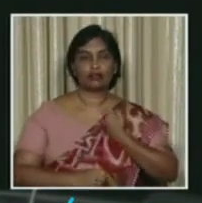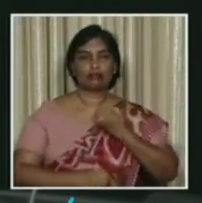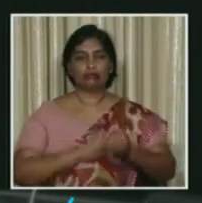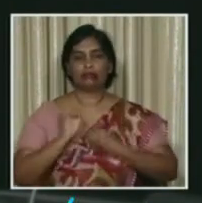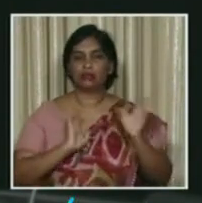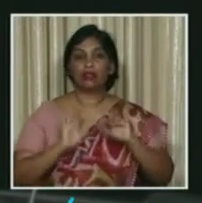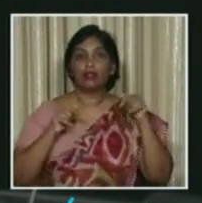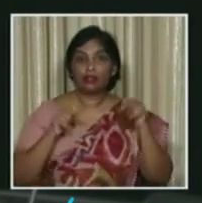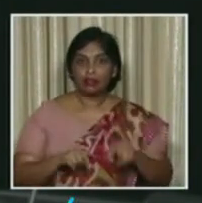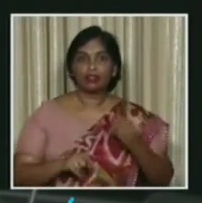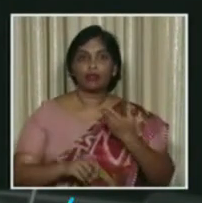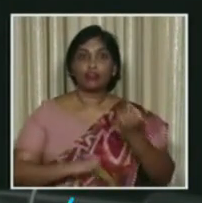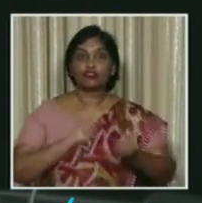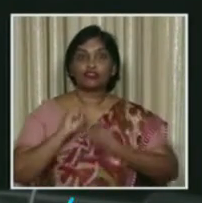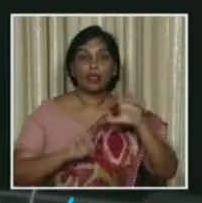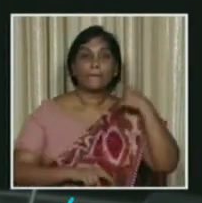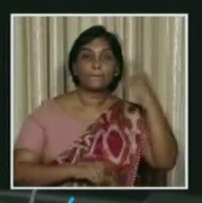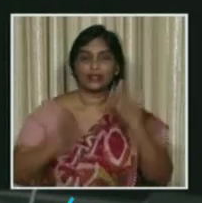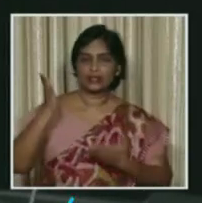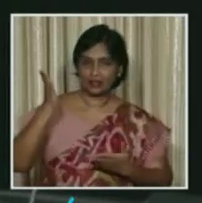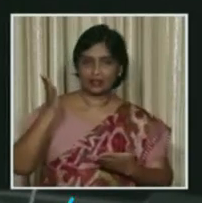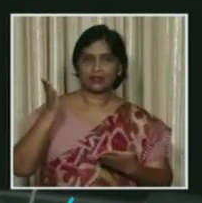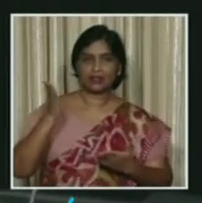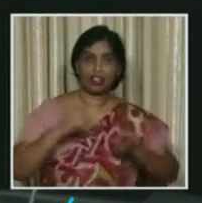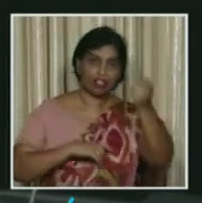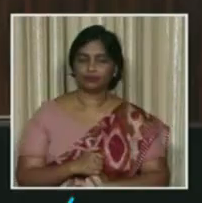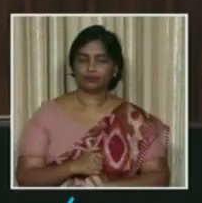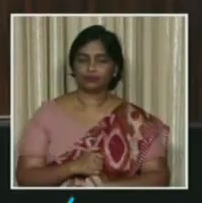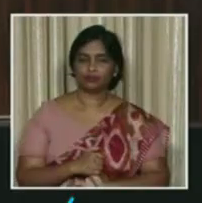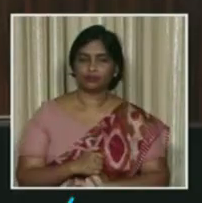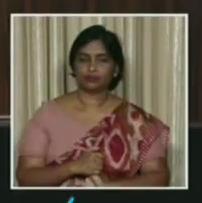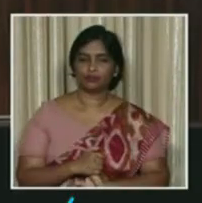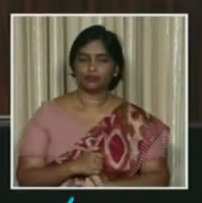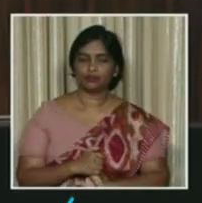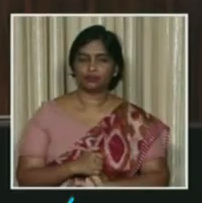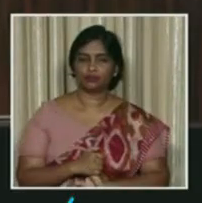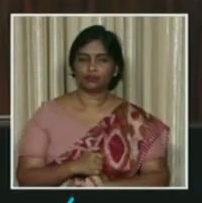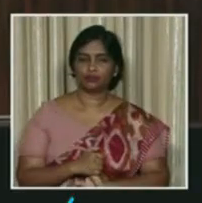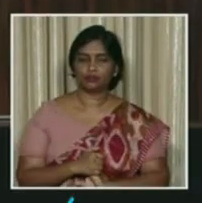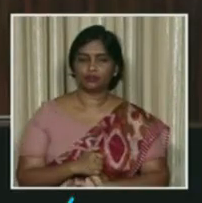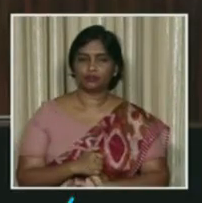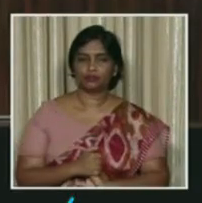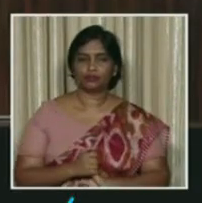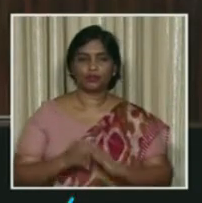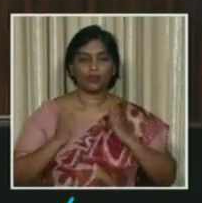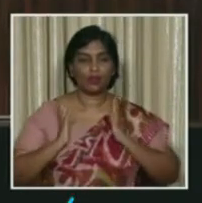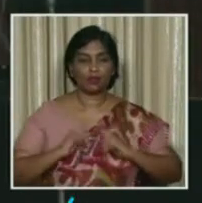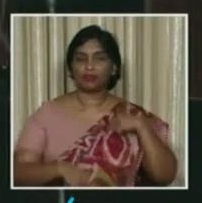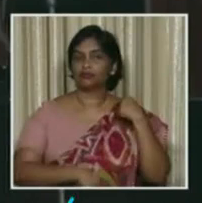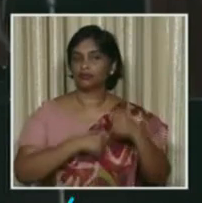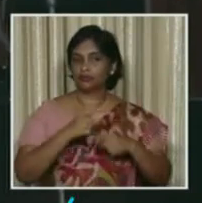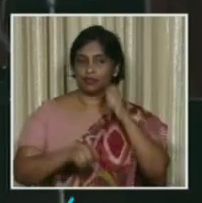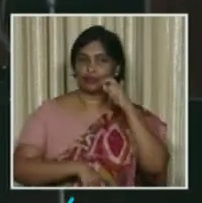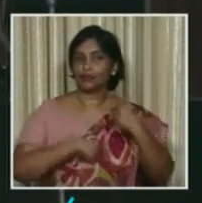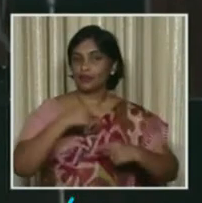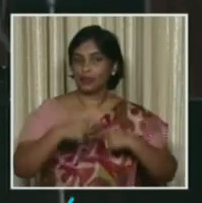කියලා. බලනකොට මේක දොස්තරගෙන නෙමෙයි පිස්සෙක්. නැත්තම් තොප්පි ඔළුවේ දාගන්නේ නැහැනේ. මානව පරිණාමයේදී ගරු